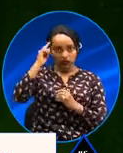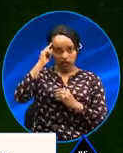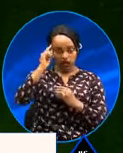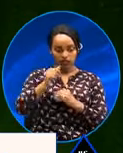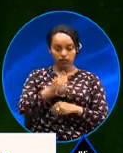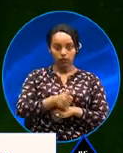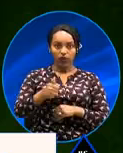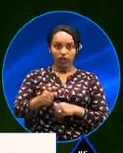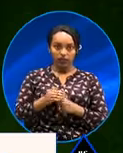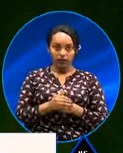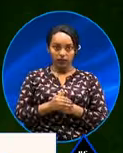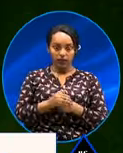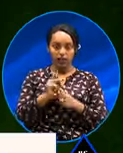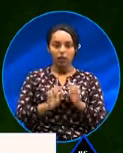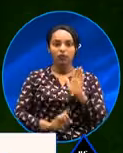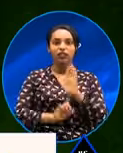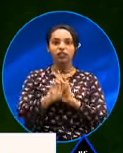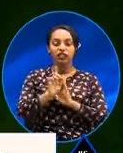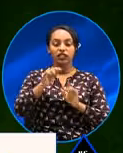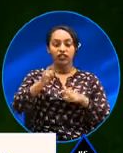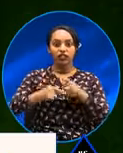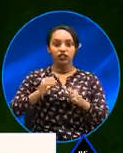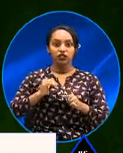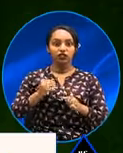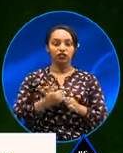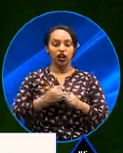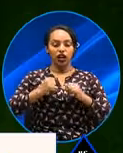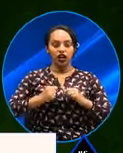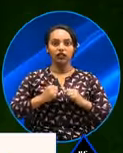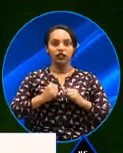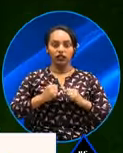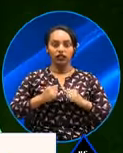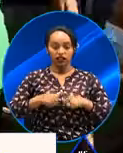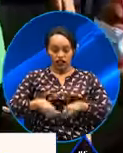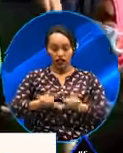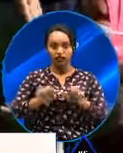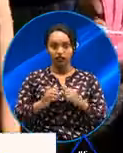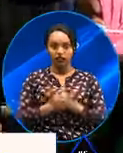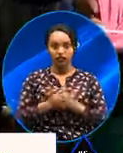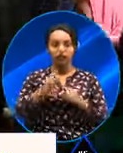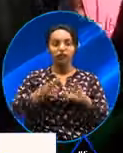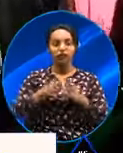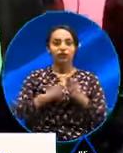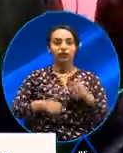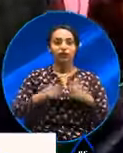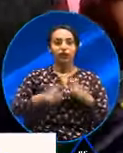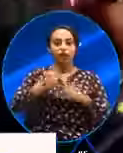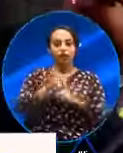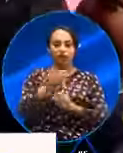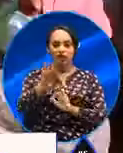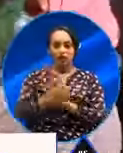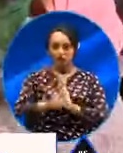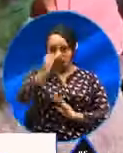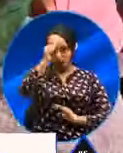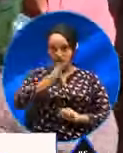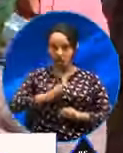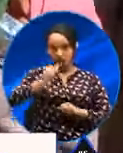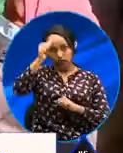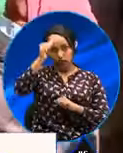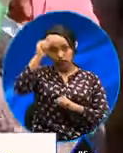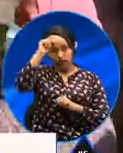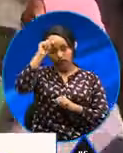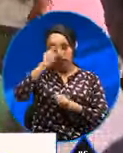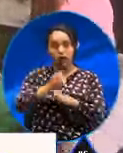እያሰብን አዲስ አበባን የማበልጸግ ጉዟችንን አጠናክረን እንቀጥል። የክፍለ ከተማው ምክትል ዋና ስራ አስፈጻሚ አቶ አስፋው